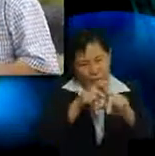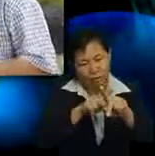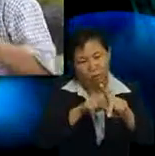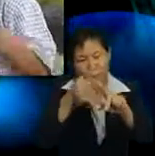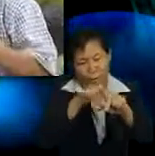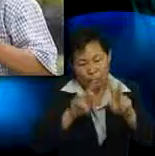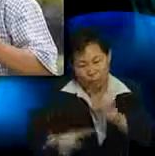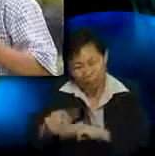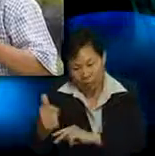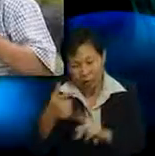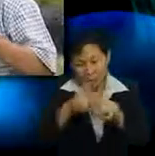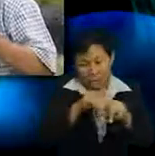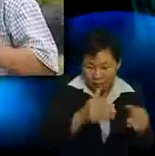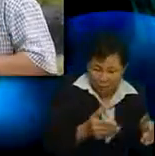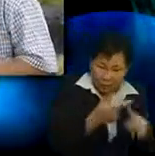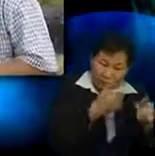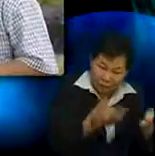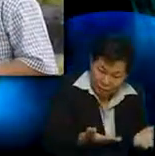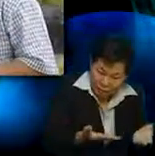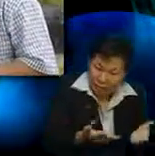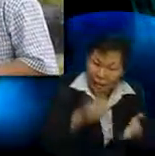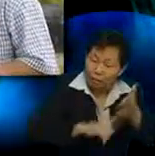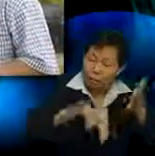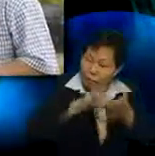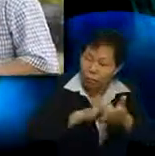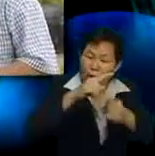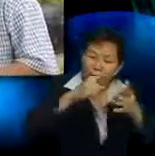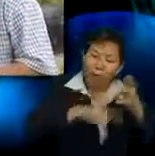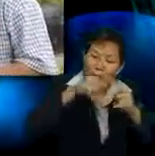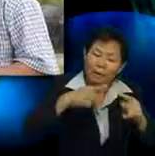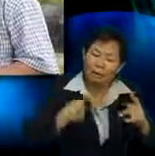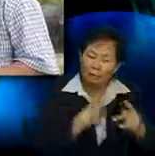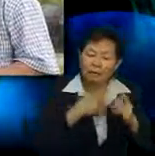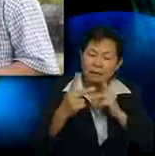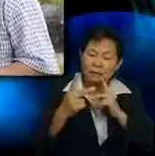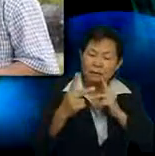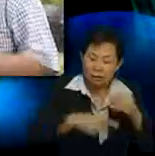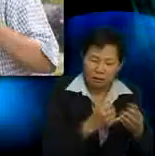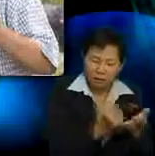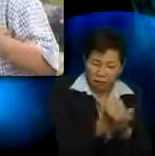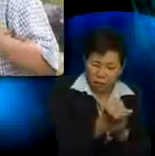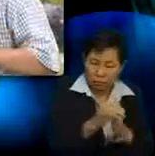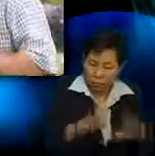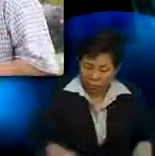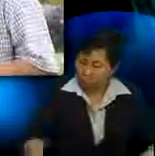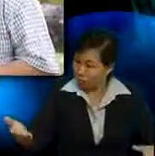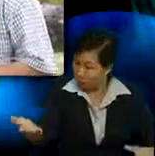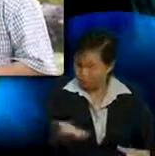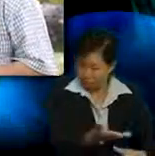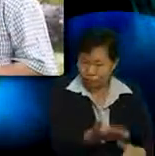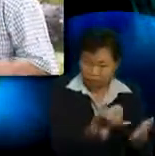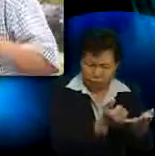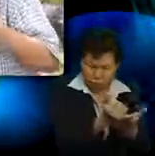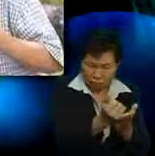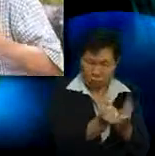lain. Jadi daripada sini, apakah itu apabila kita cakap tentang kejujuran, adik-adik sekalian? Baik, kalau kita lihat, kejujuran